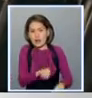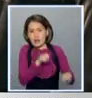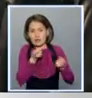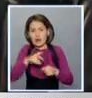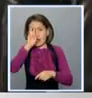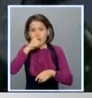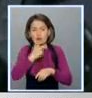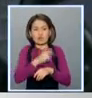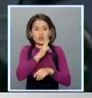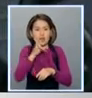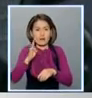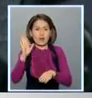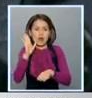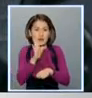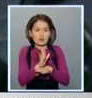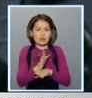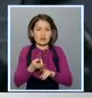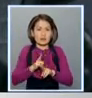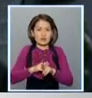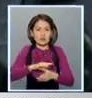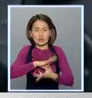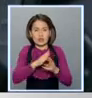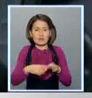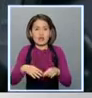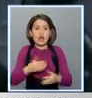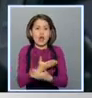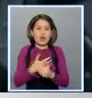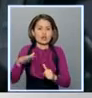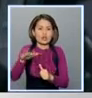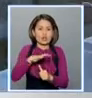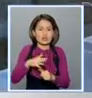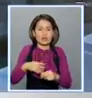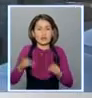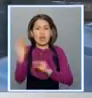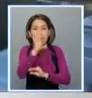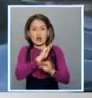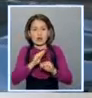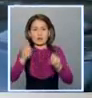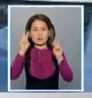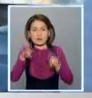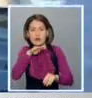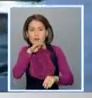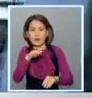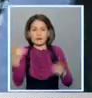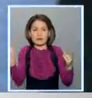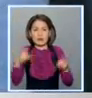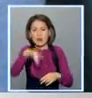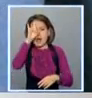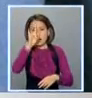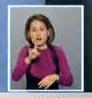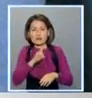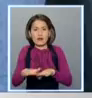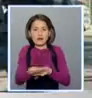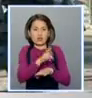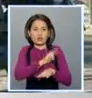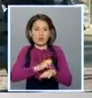жеткізілді. Елбасының өзі тікелей танысты да. Әрине, ұтқыр көлікті көкке көтерер маман қажет. Әрі ол қазақ азаматы болған абзал.